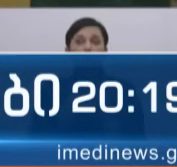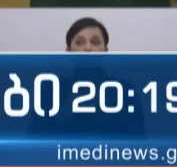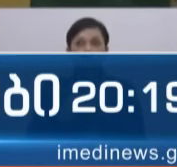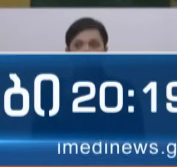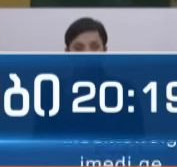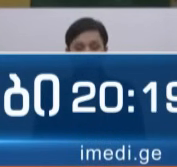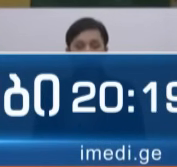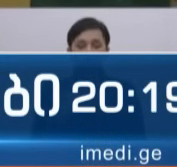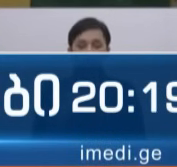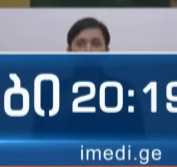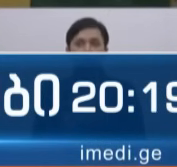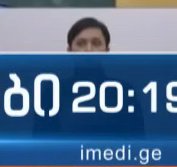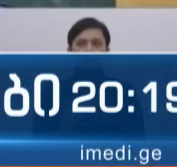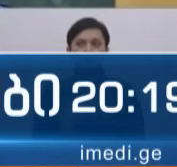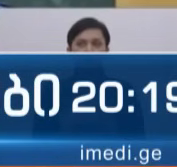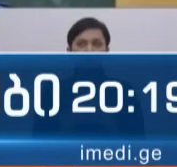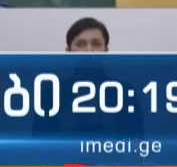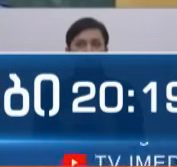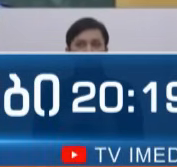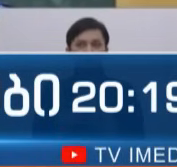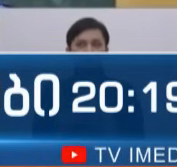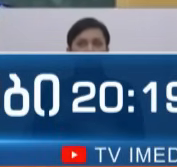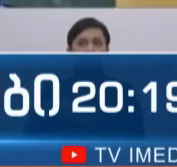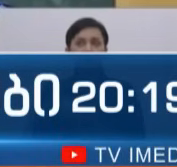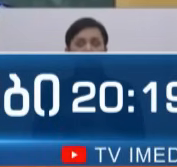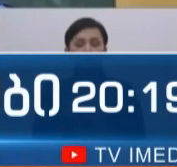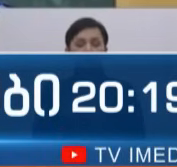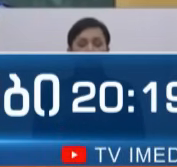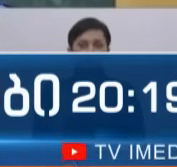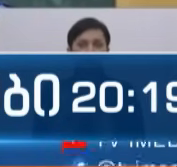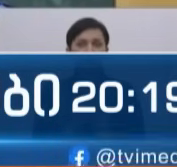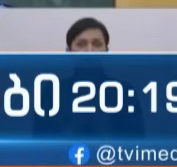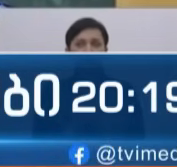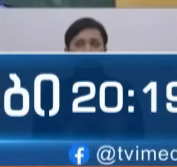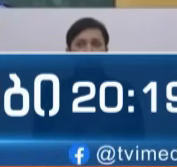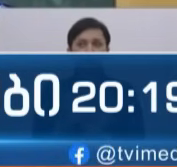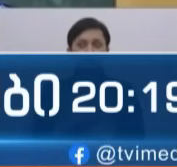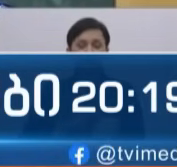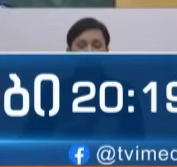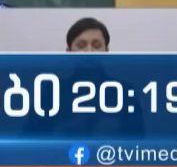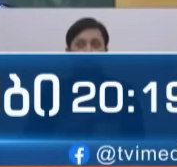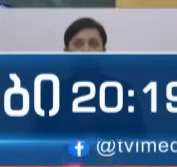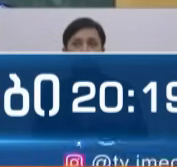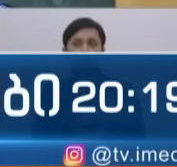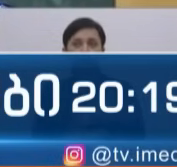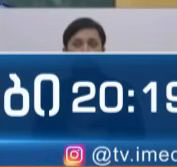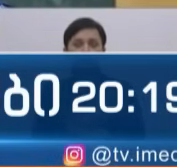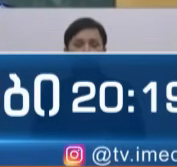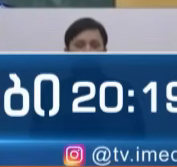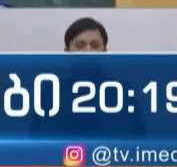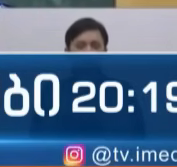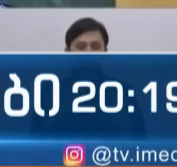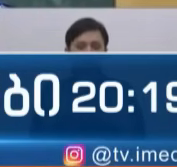ხელისუფლების ერთ-ერთი უმნიშვნელოვანესი მიღწევაა. Საქართველოს მოქალაქეებისთვის კვლავაც უზრუნველყოფილი იქნება სამედიცინო მომსახურებით უნივერსალური